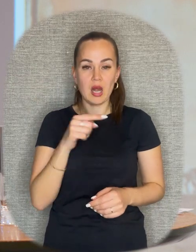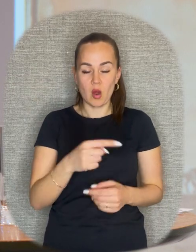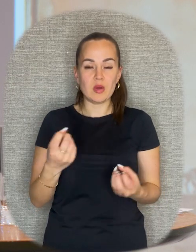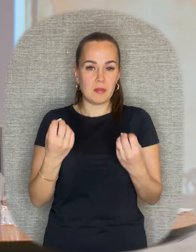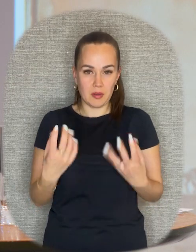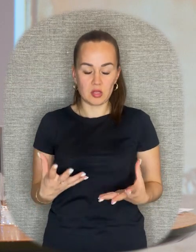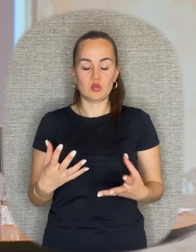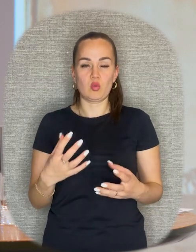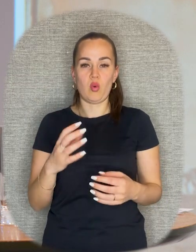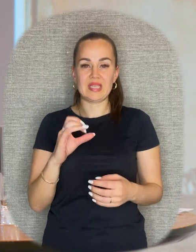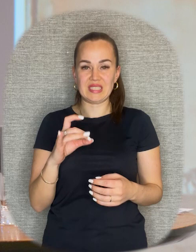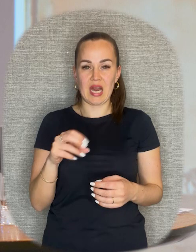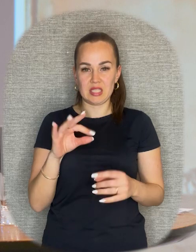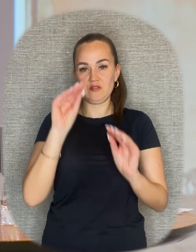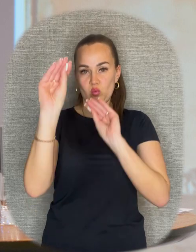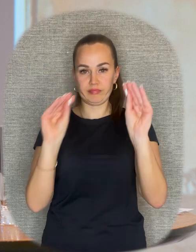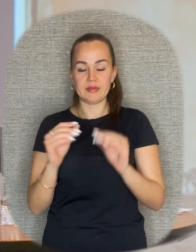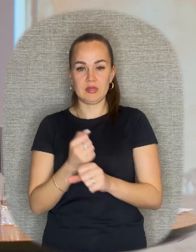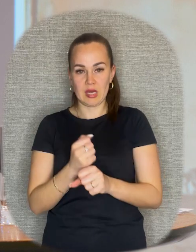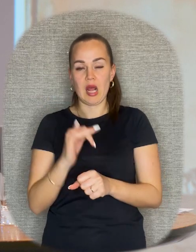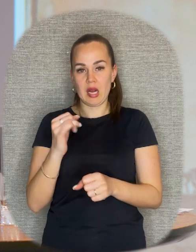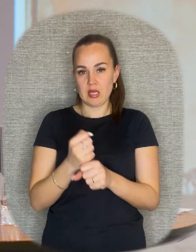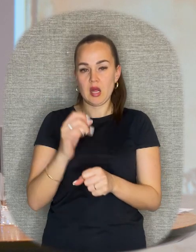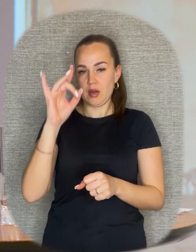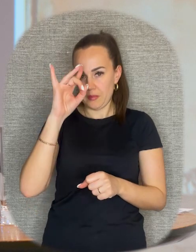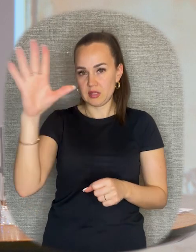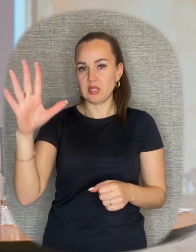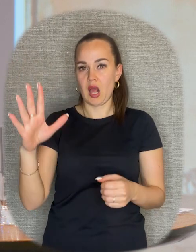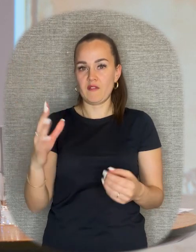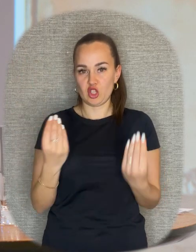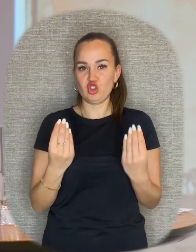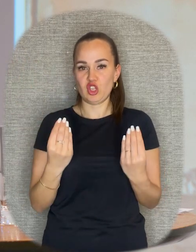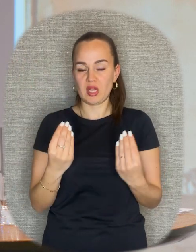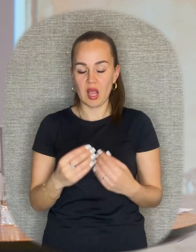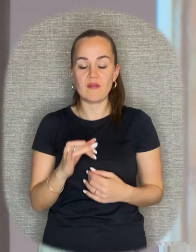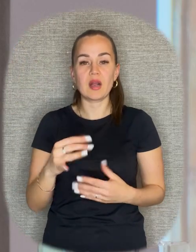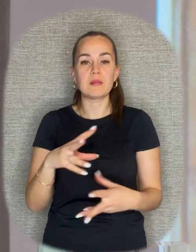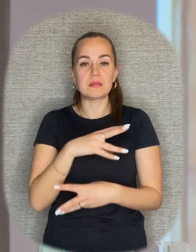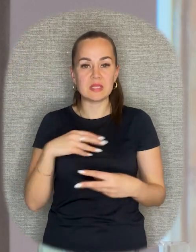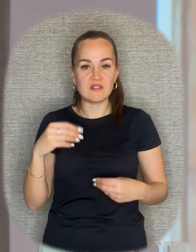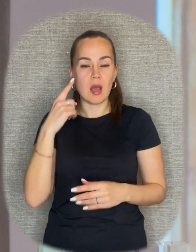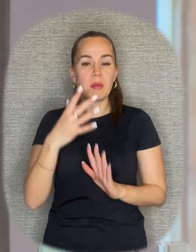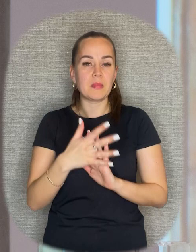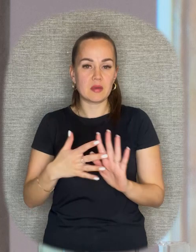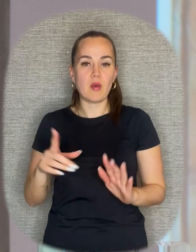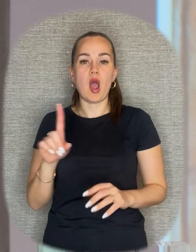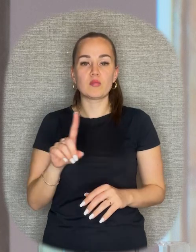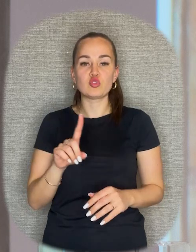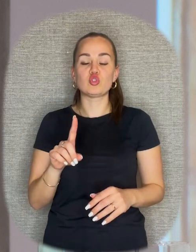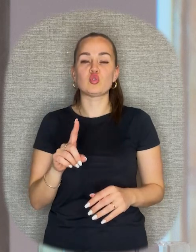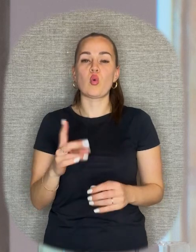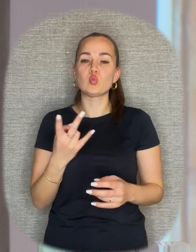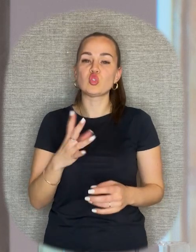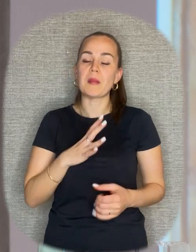Довольно простой Арсенал средств художественных создавали прославленные шедевры и Конечно мы с вами понимаем что